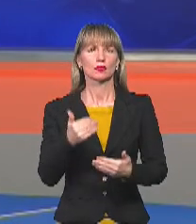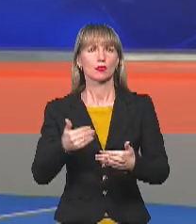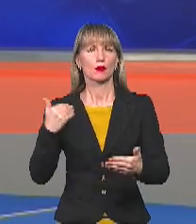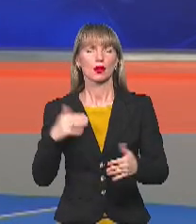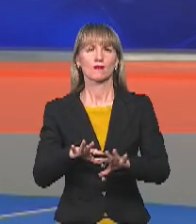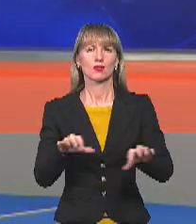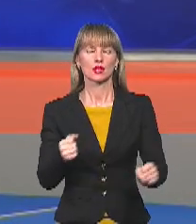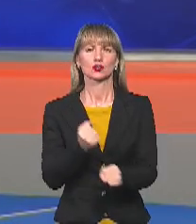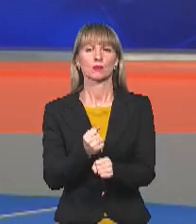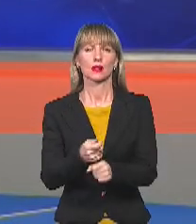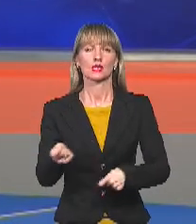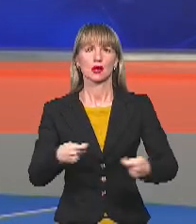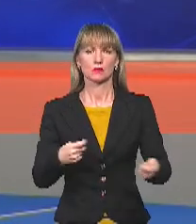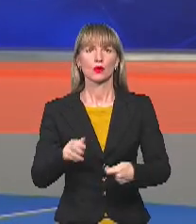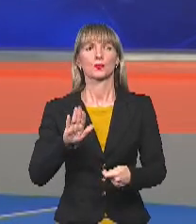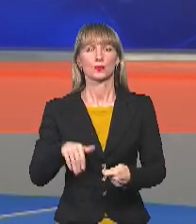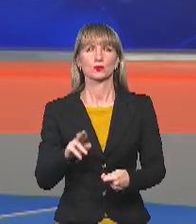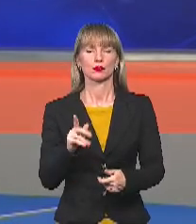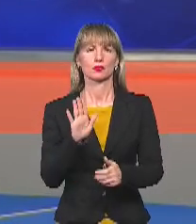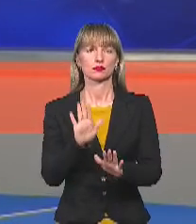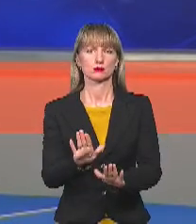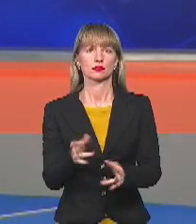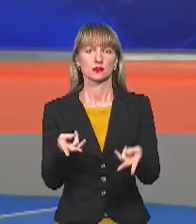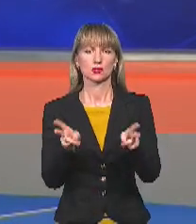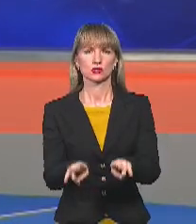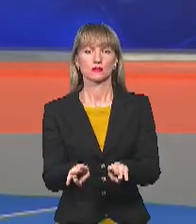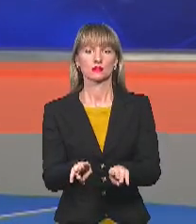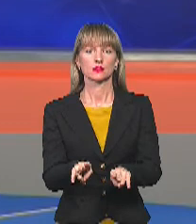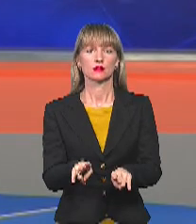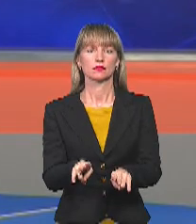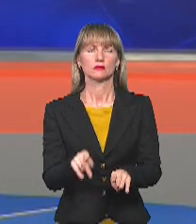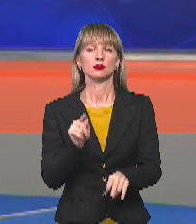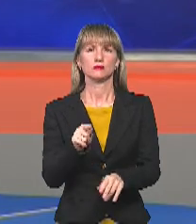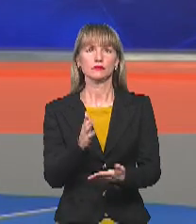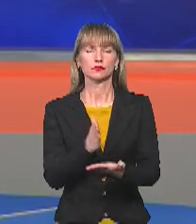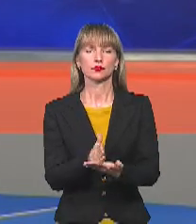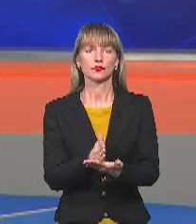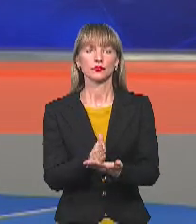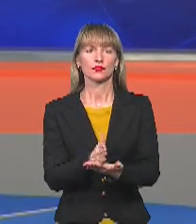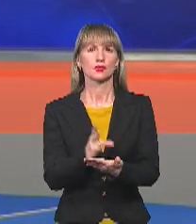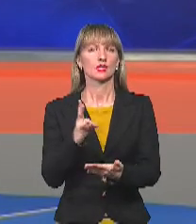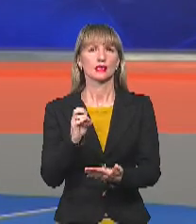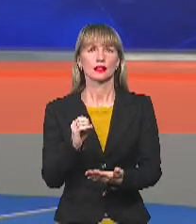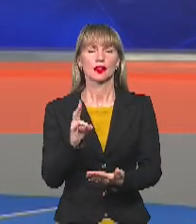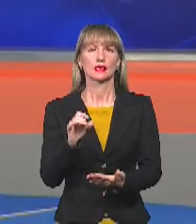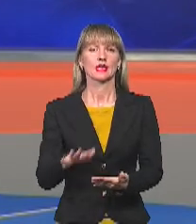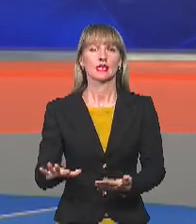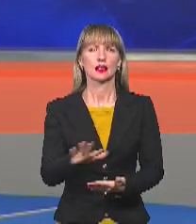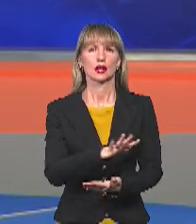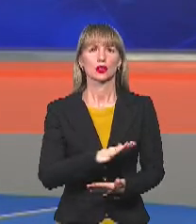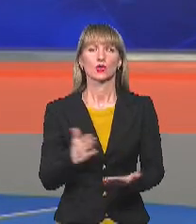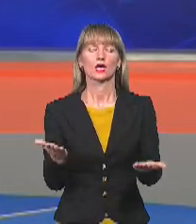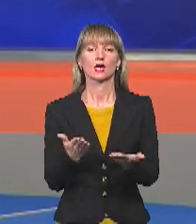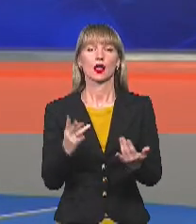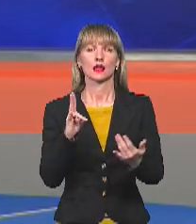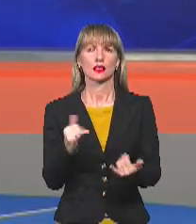влада зробила ярмарок, ну і хай би він собі залишався. До речі, він же ж знаходиться не на території, яка